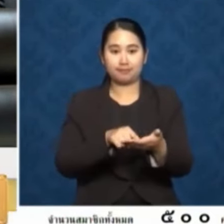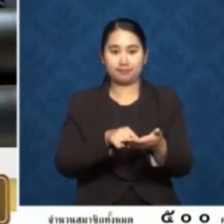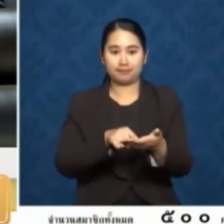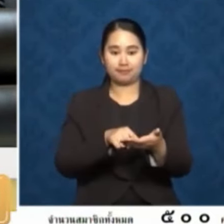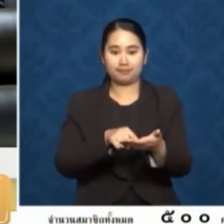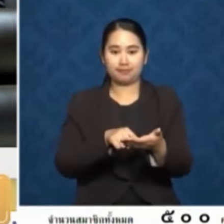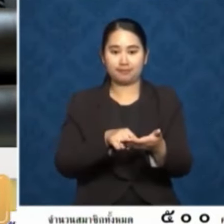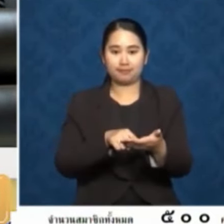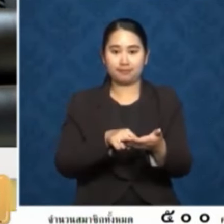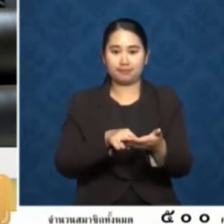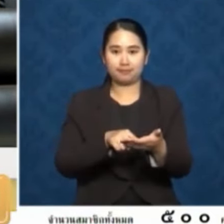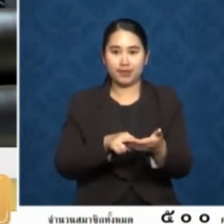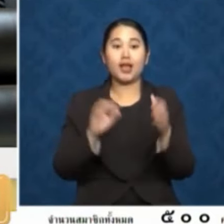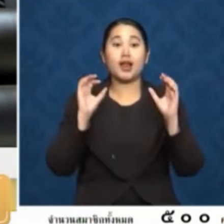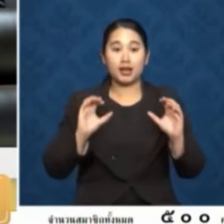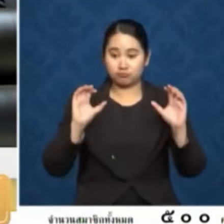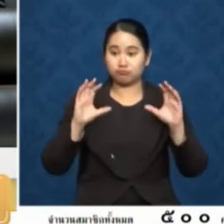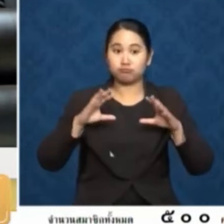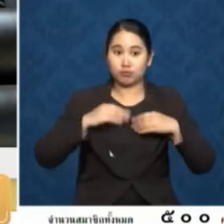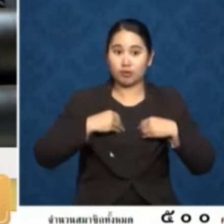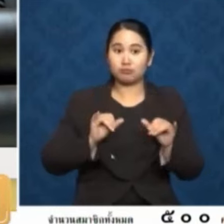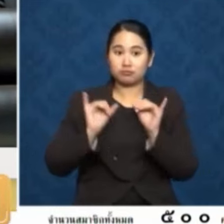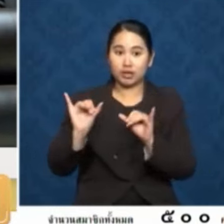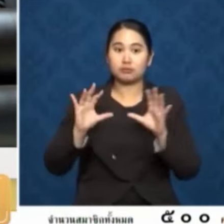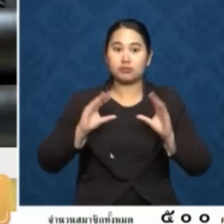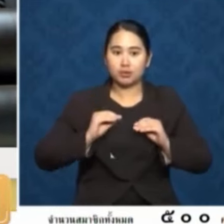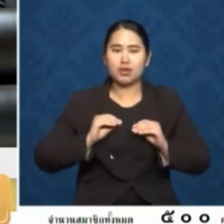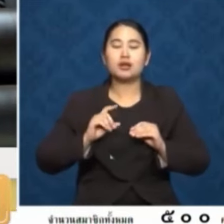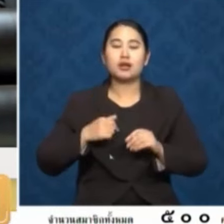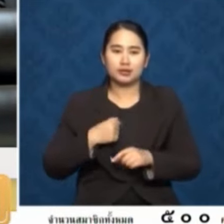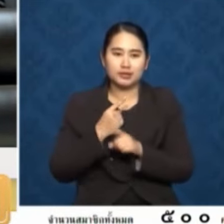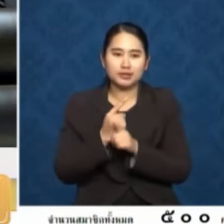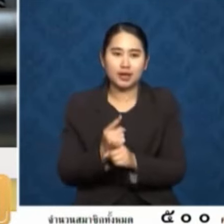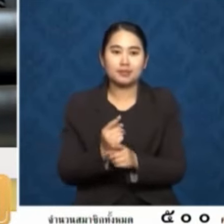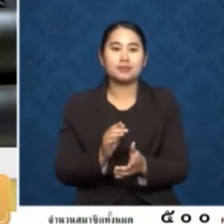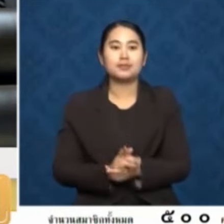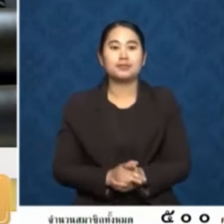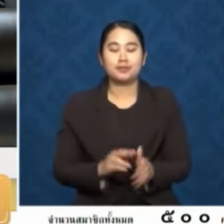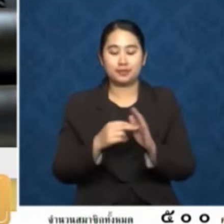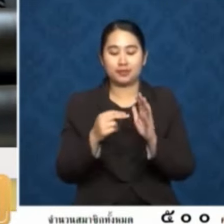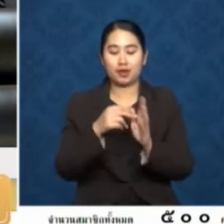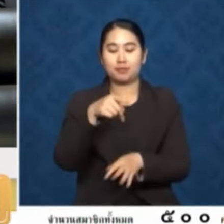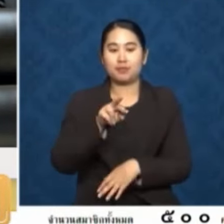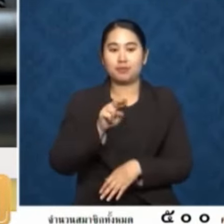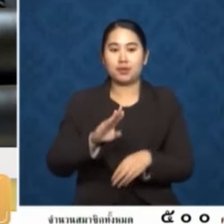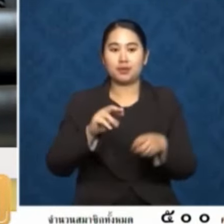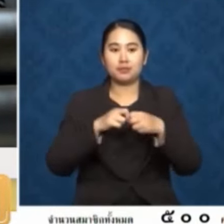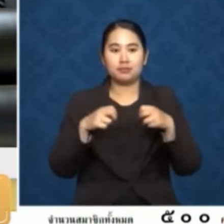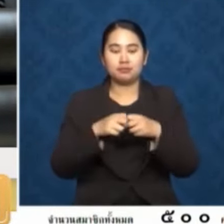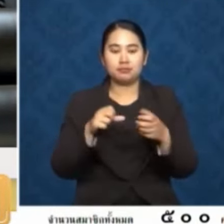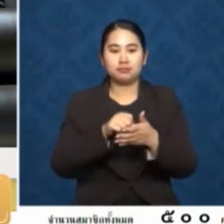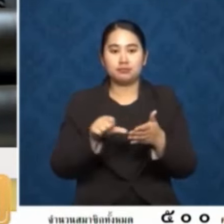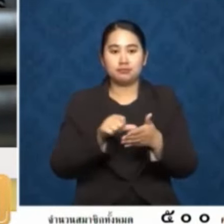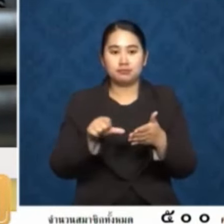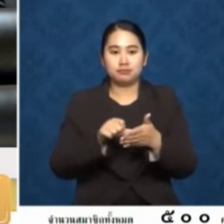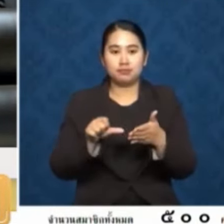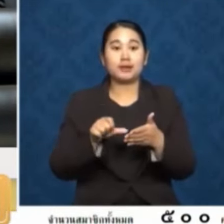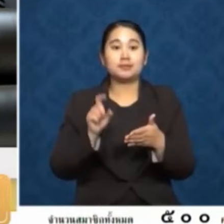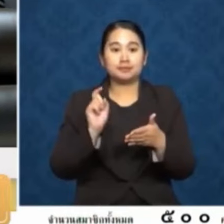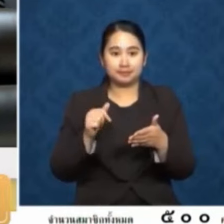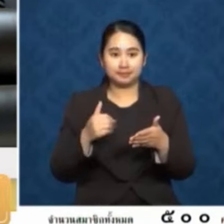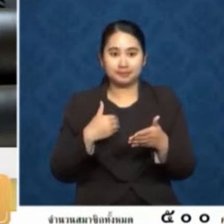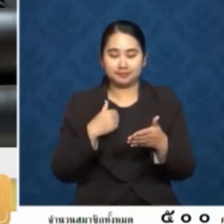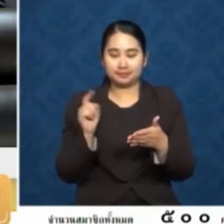การมีความสมัครใจด้วยนะครับแล้วพรบ.ฉบับนี้จะเป็นการแก้ไขในส่วนของ